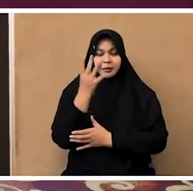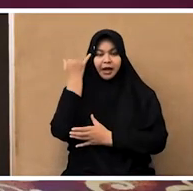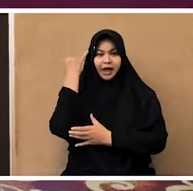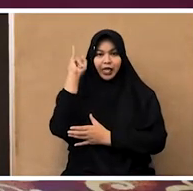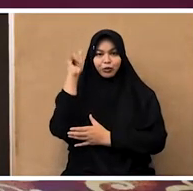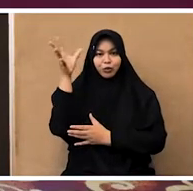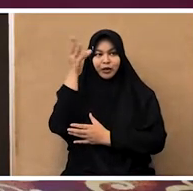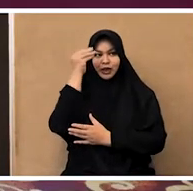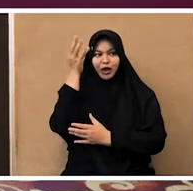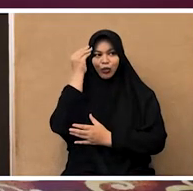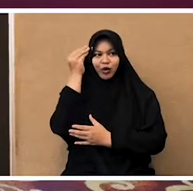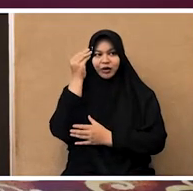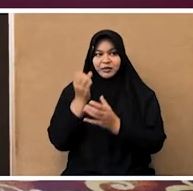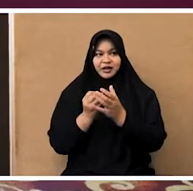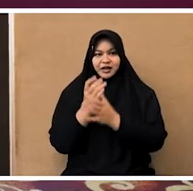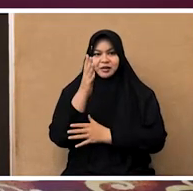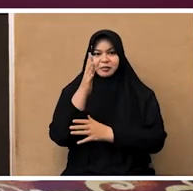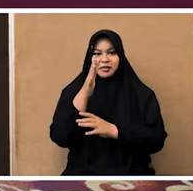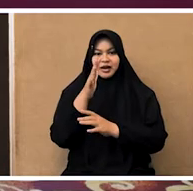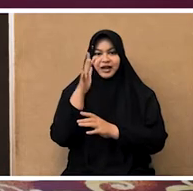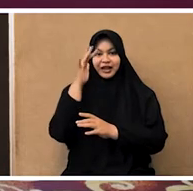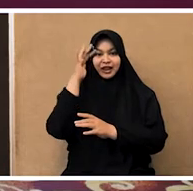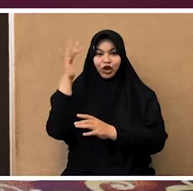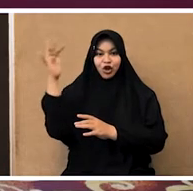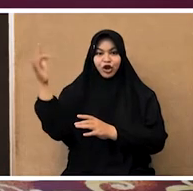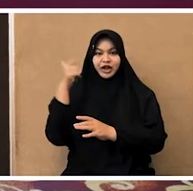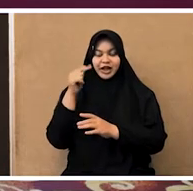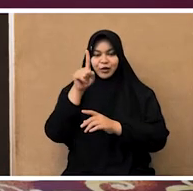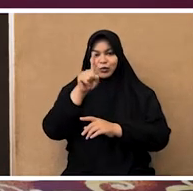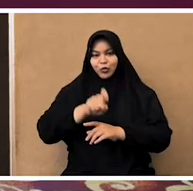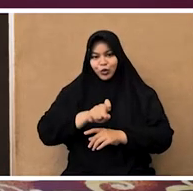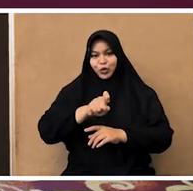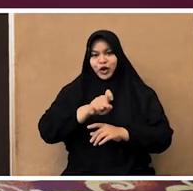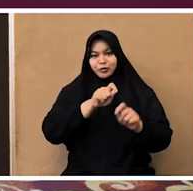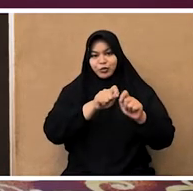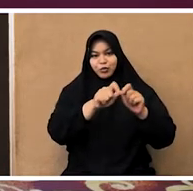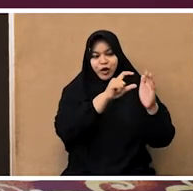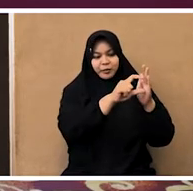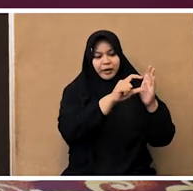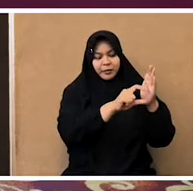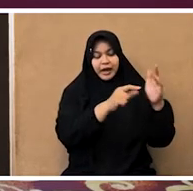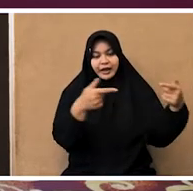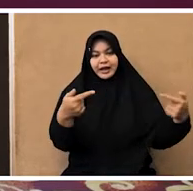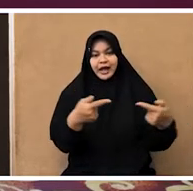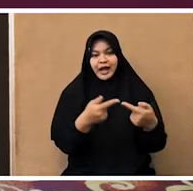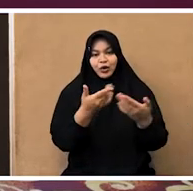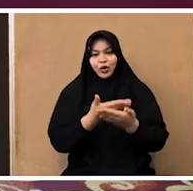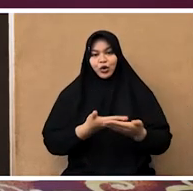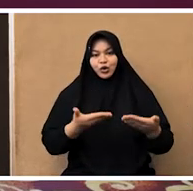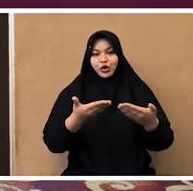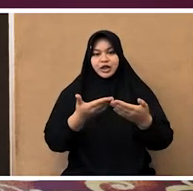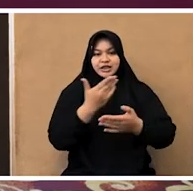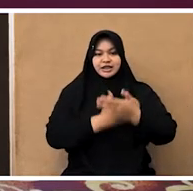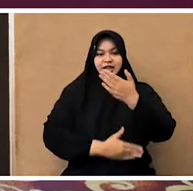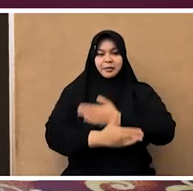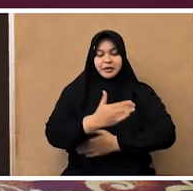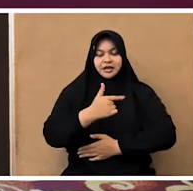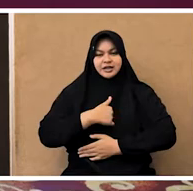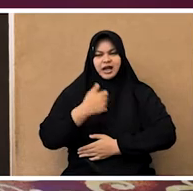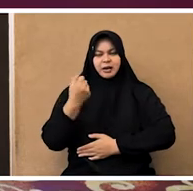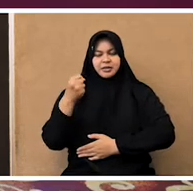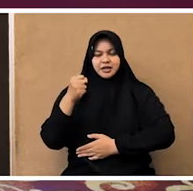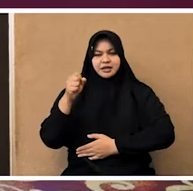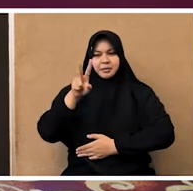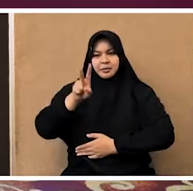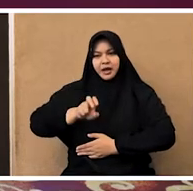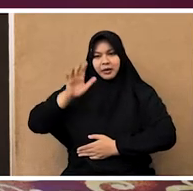perspektif ini memang yang dibutuhkan dalam perumusan pasangan terkait dengan kondisi disabilitas kita enggak bisa pakai bayangan